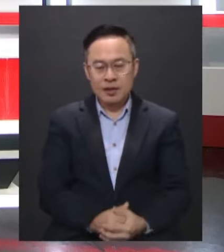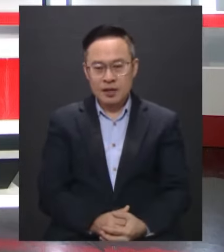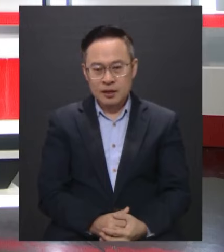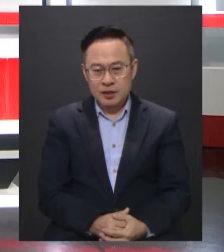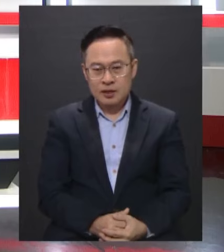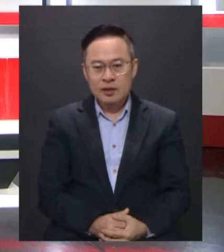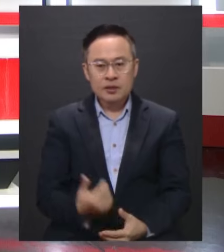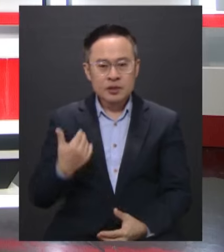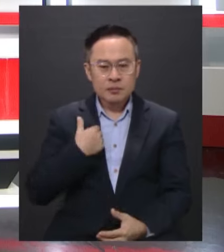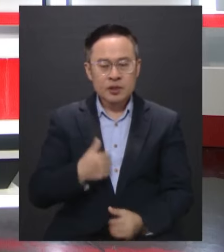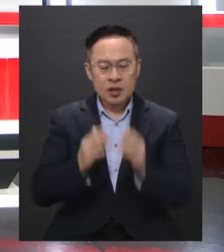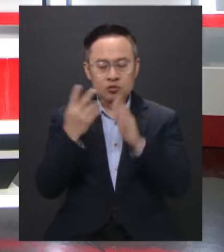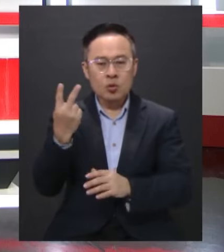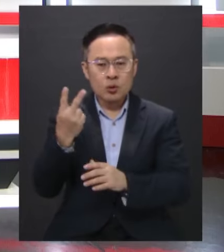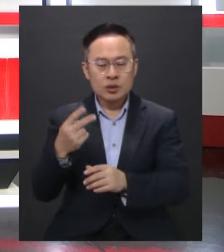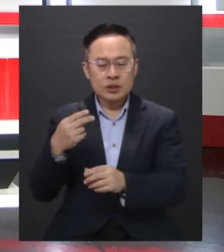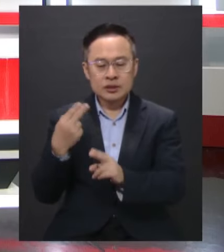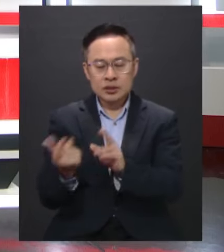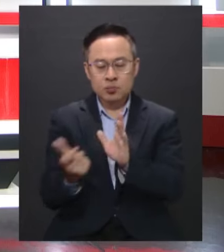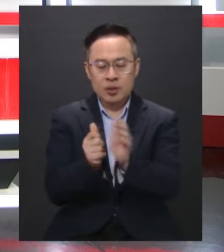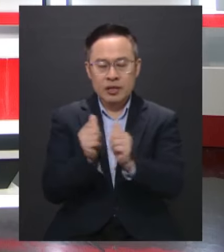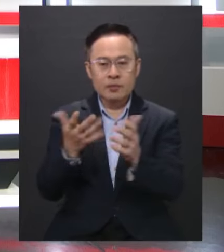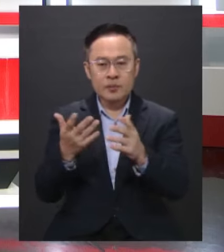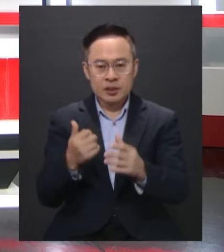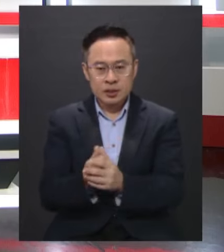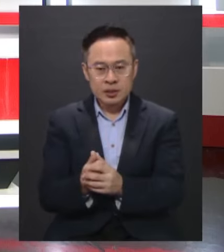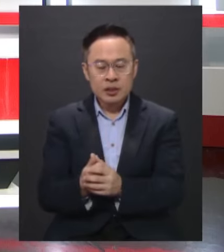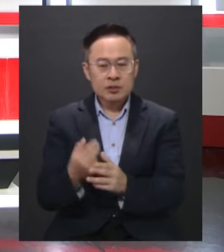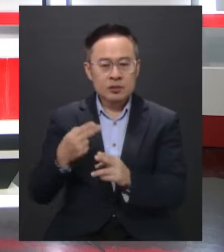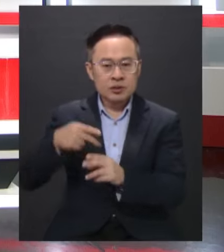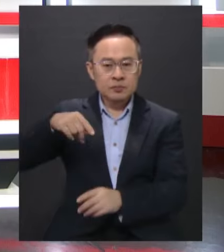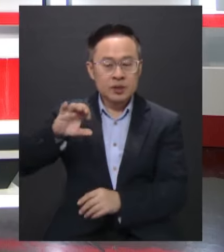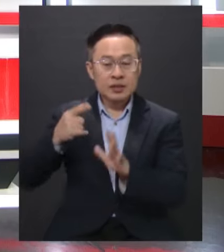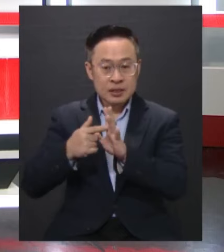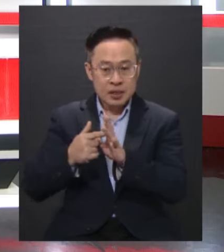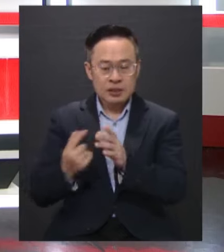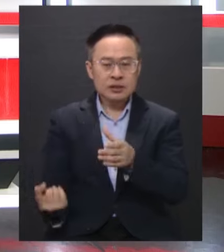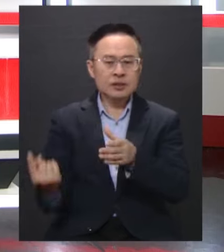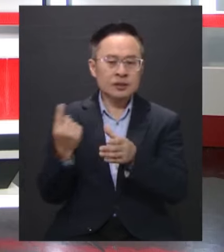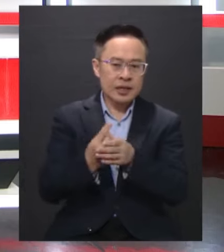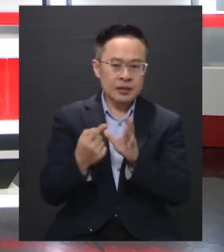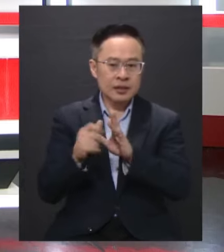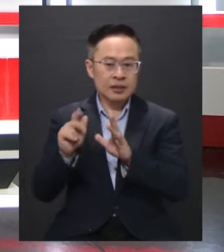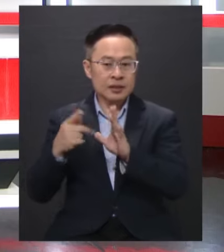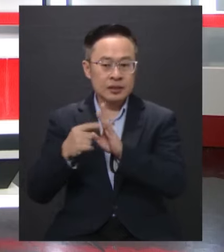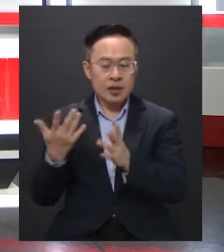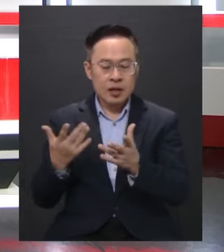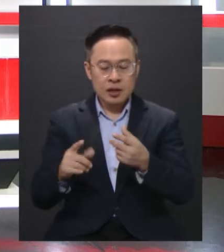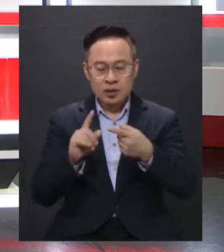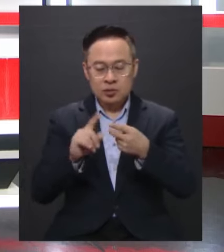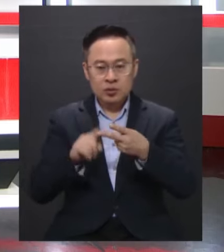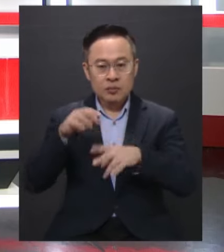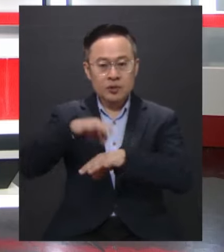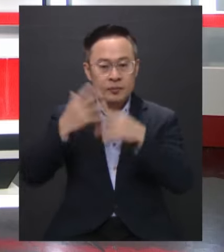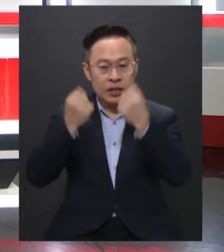จะมีเพียงแค่2คนเท่านั้นนะคะที่ไม่ได้ลงไปก็คือพิชัยอุทาที่ถูกเรียกมาติดแทนเอกนิษฐ์ปัญญาอีก1คนก็คือผู้รักษา